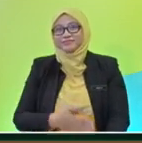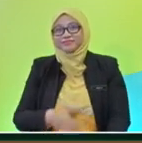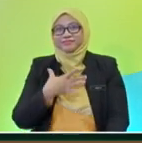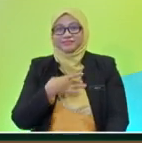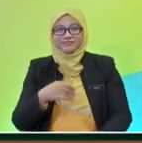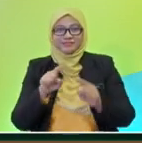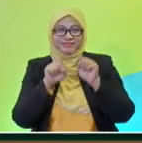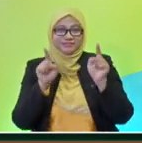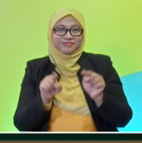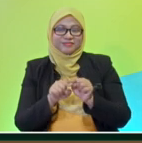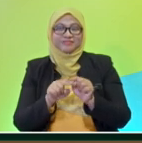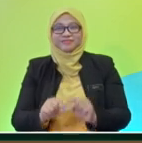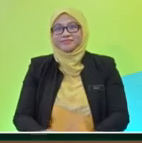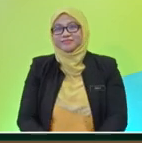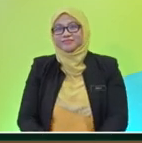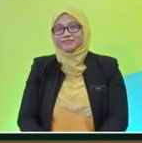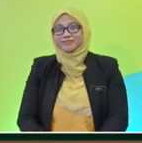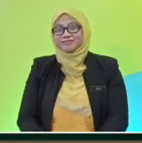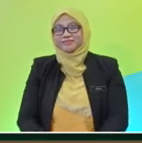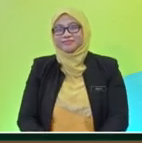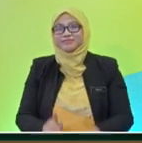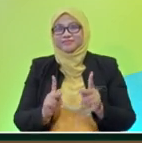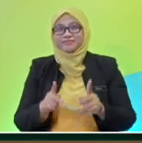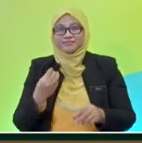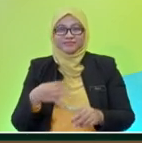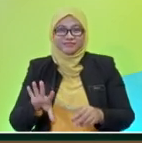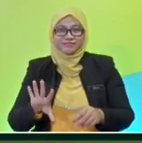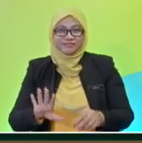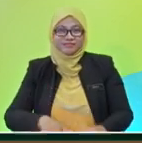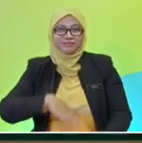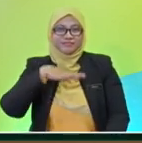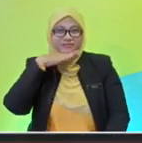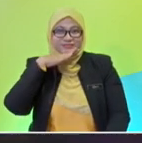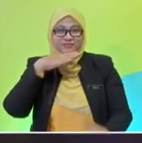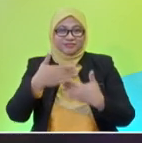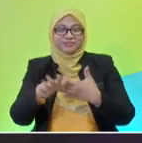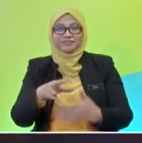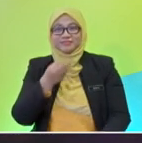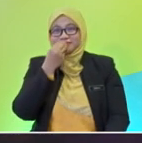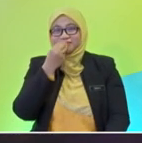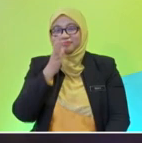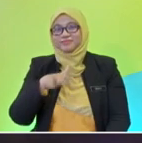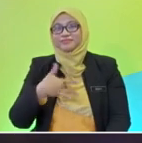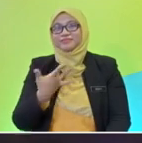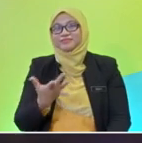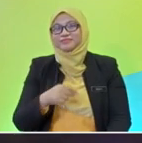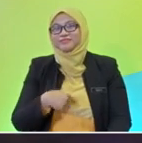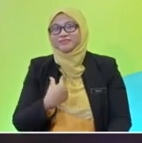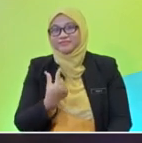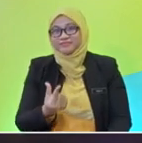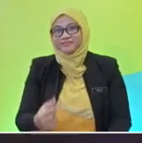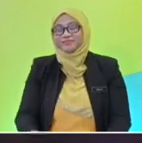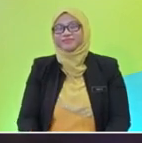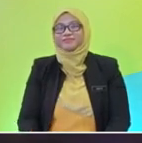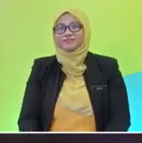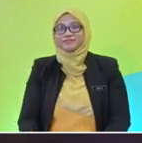Saya rasa, cikgu, kalau kita sudah kenyang selepas makan tu, kita pun gembira. Betul. Ya. Bila perut dah kenyang, kita